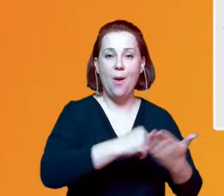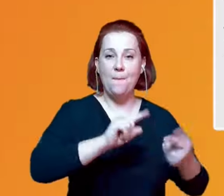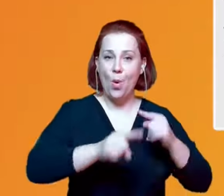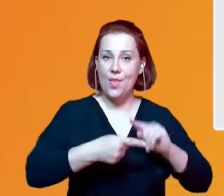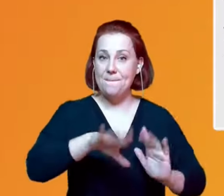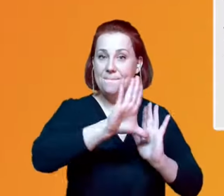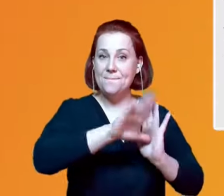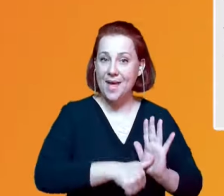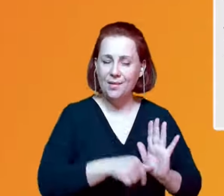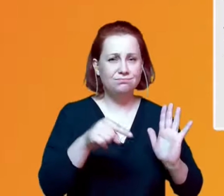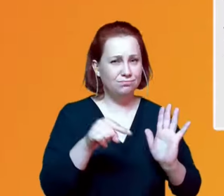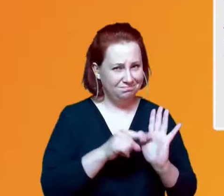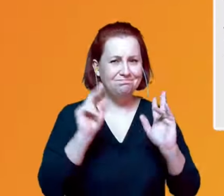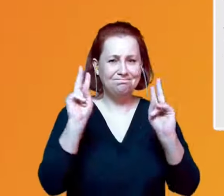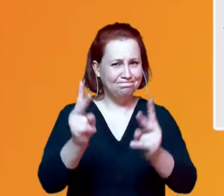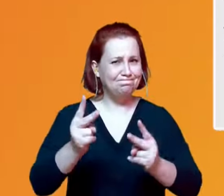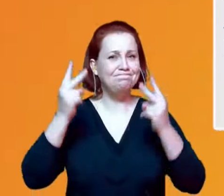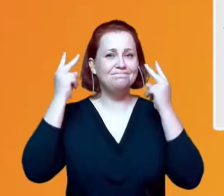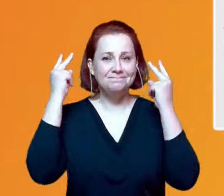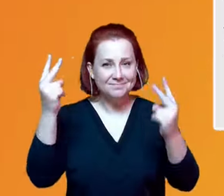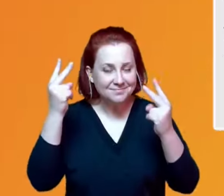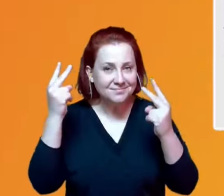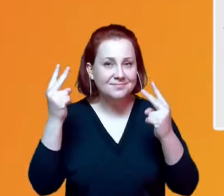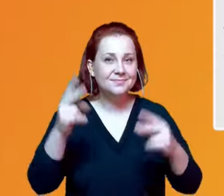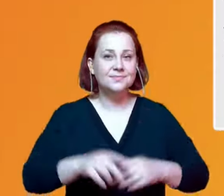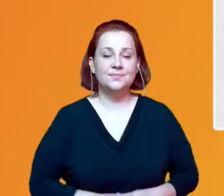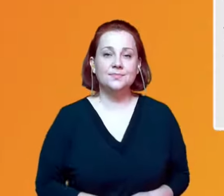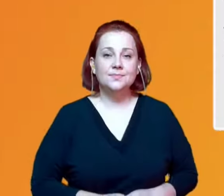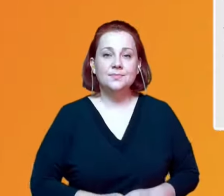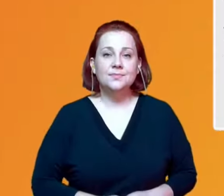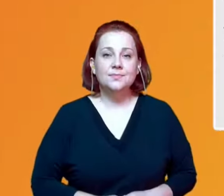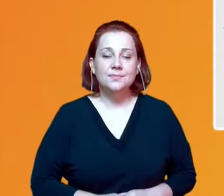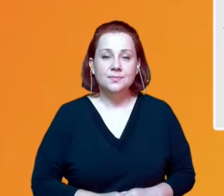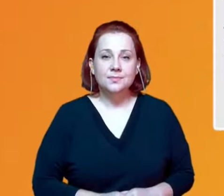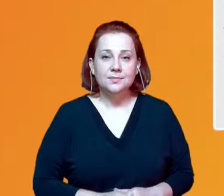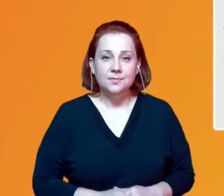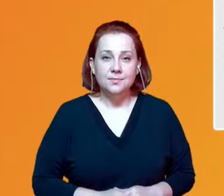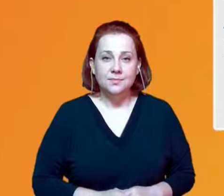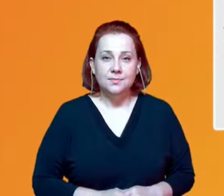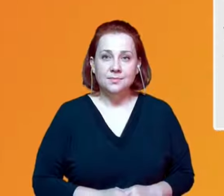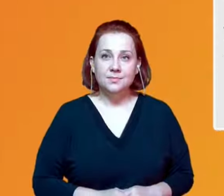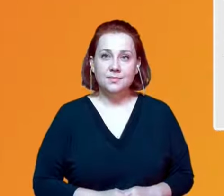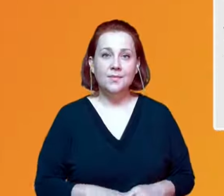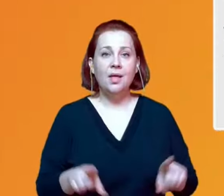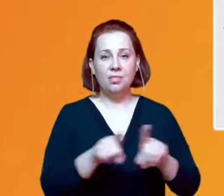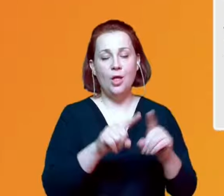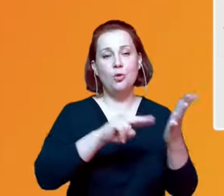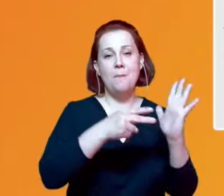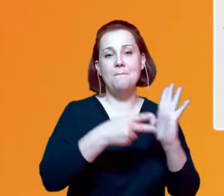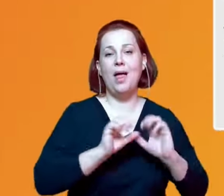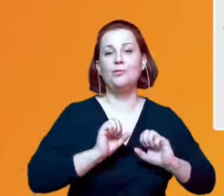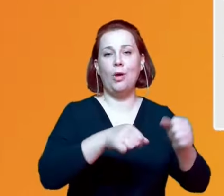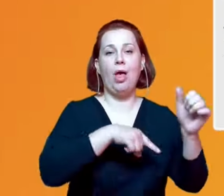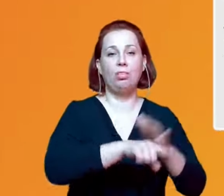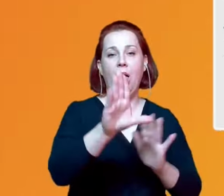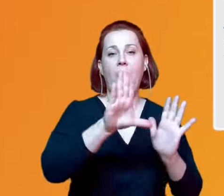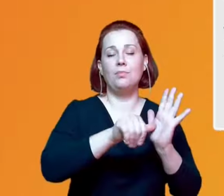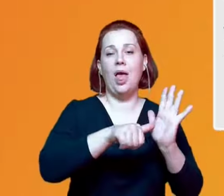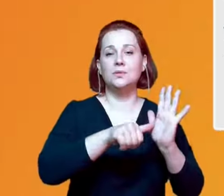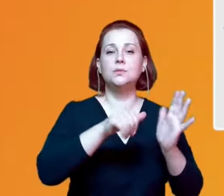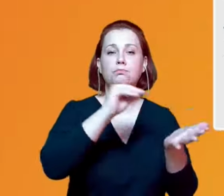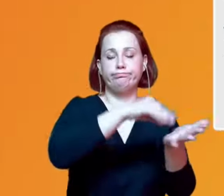są priorytetem i zostały odzwierciedlone również w tym planie działań dla miast. Plan